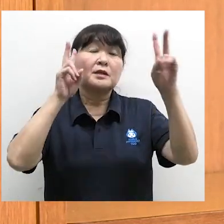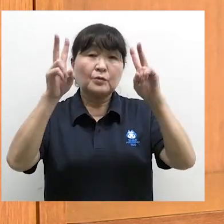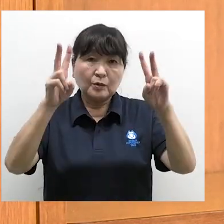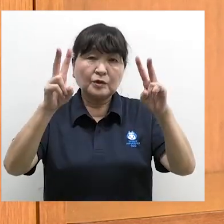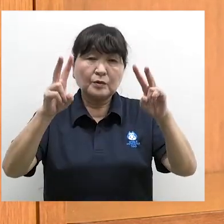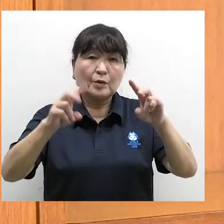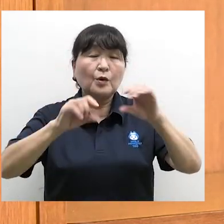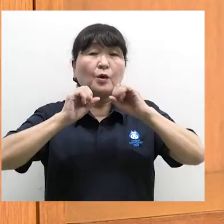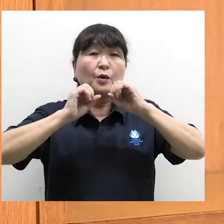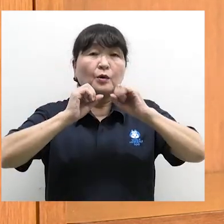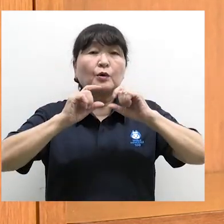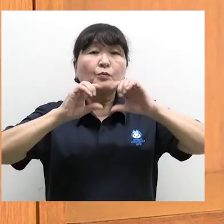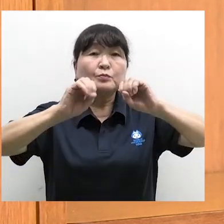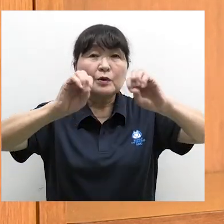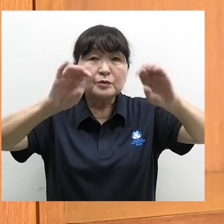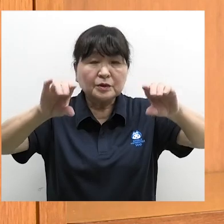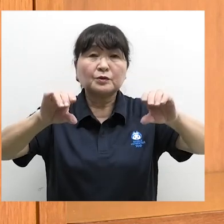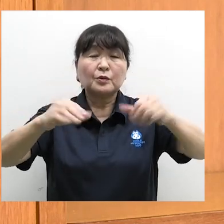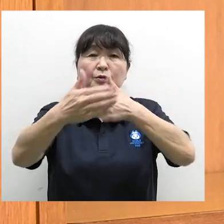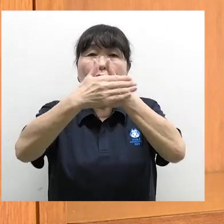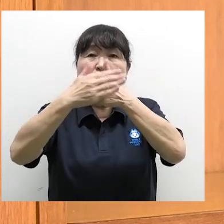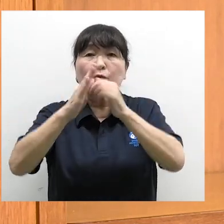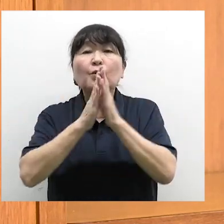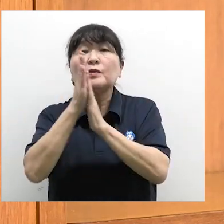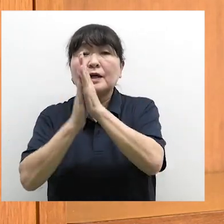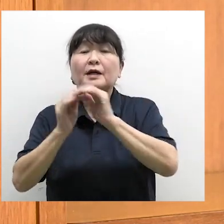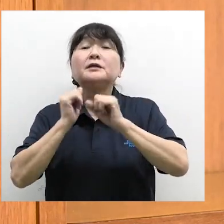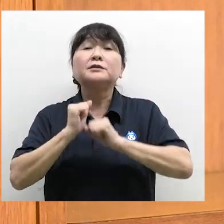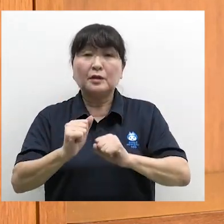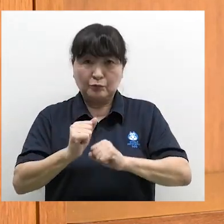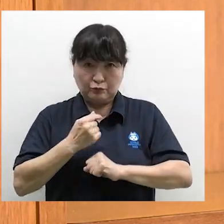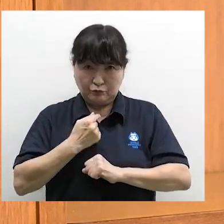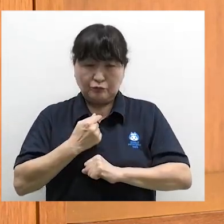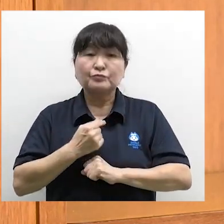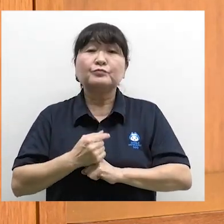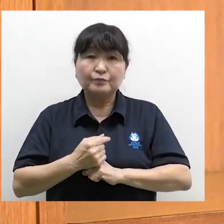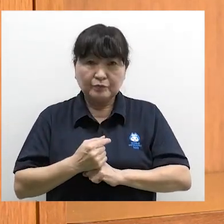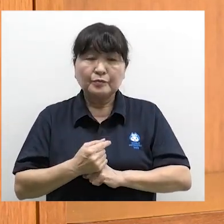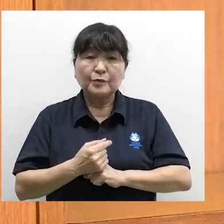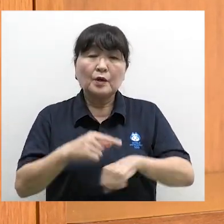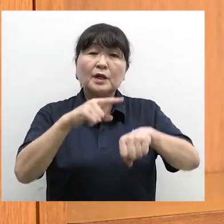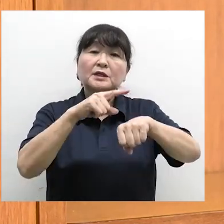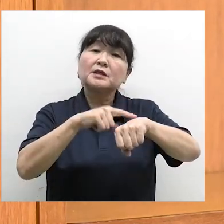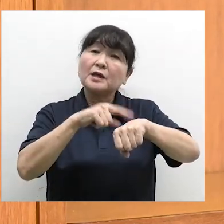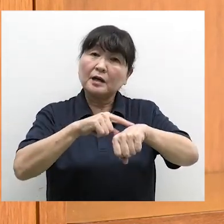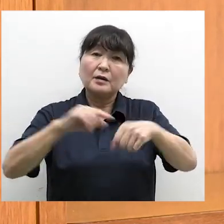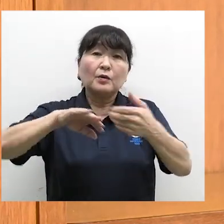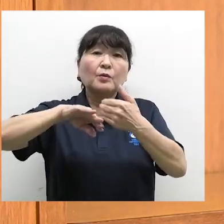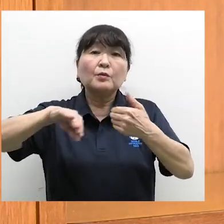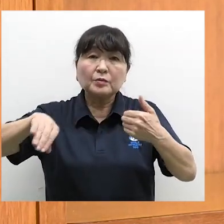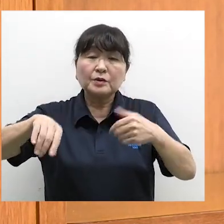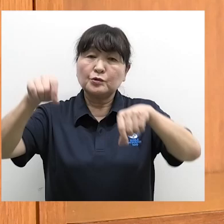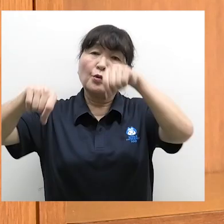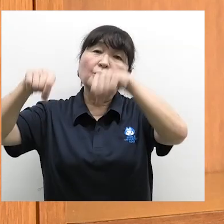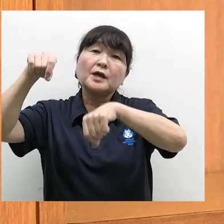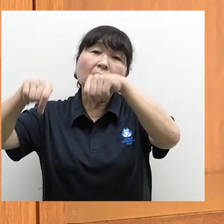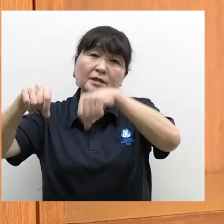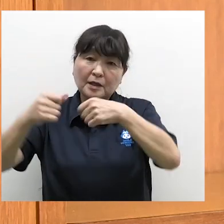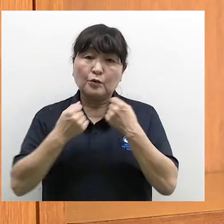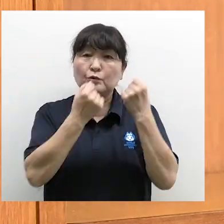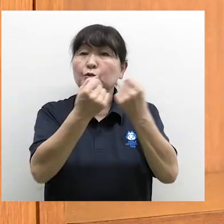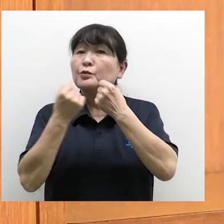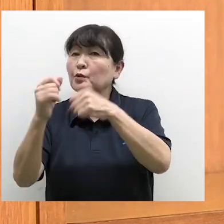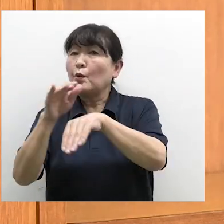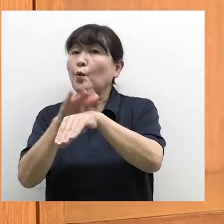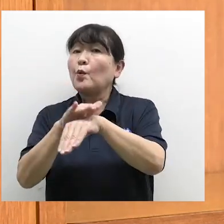時から8時40分までの時間帯を避けた通勤通学、またはフレックスタイムであったり自転車やバスへ